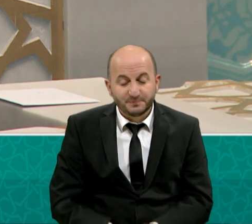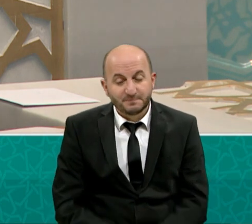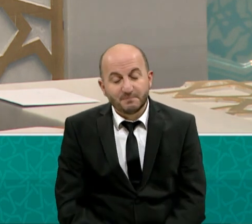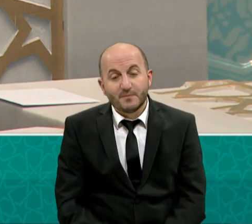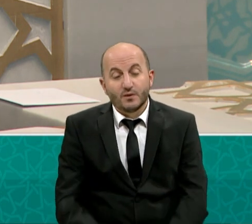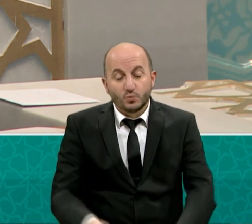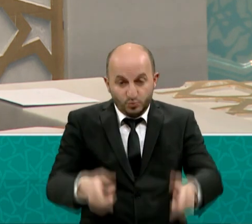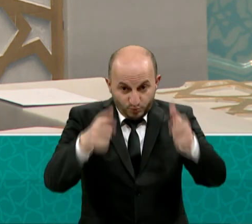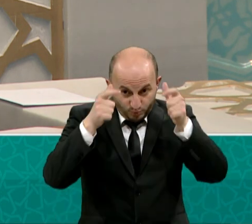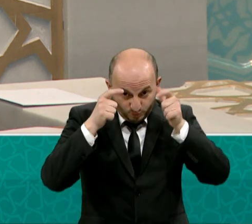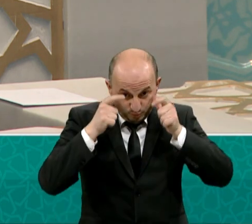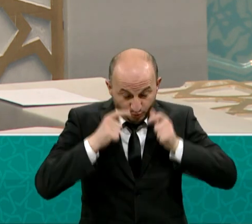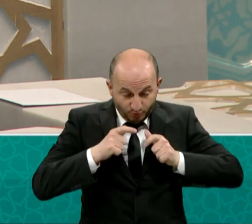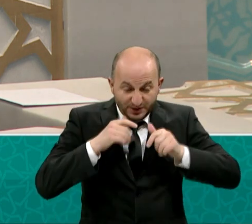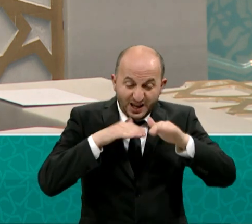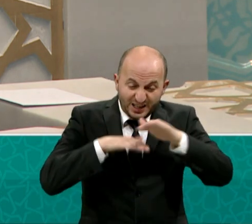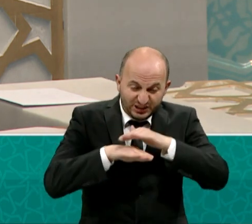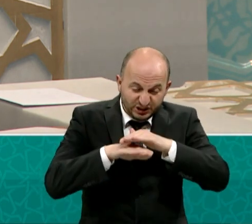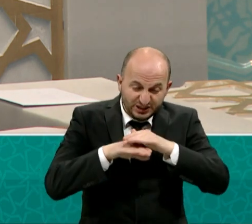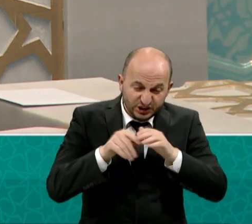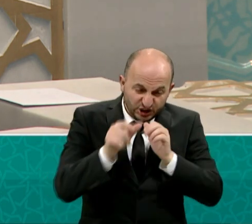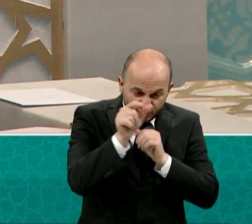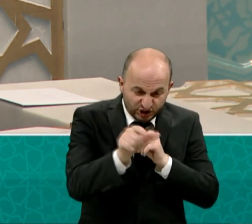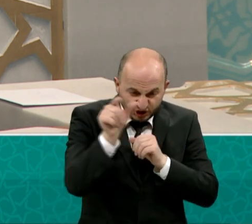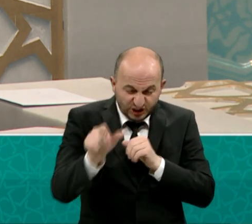Sorumluluğumuz altındakilere iyi davranmayı Allah emrederken